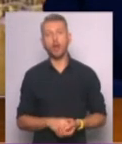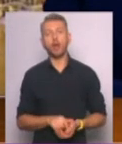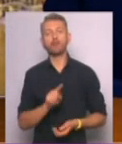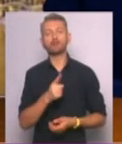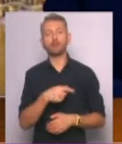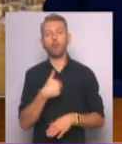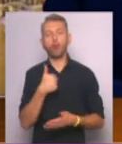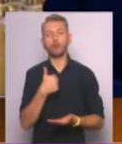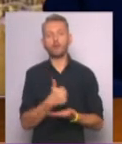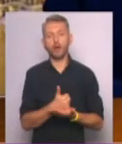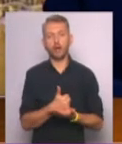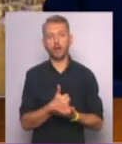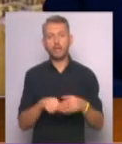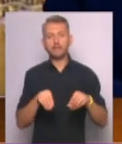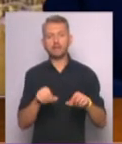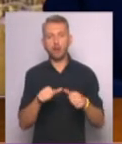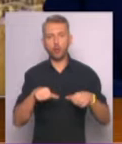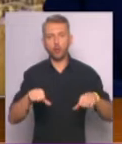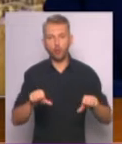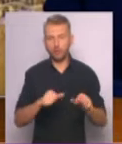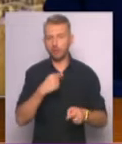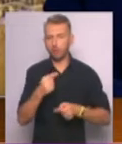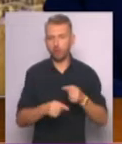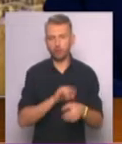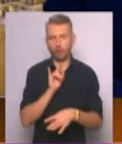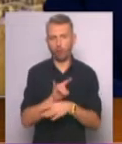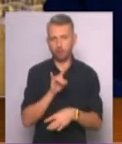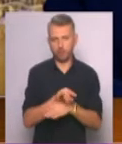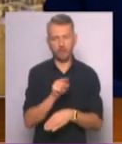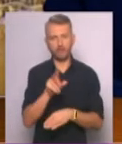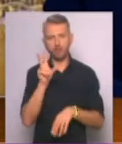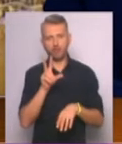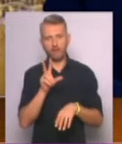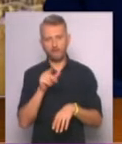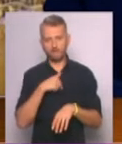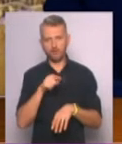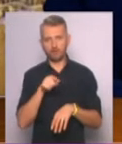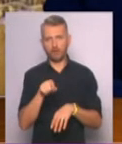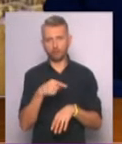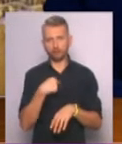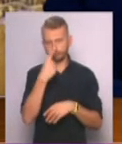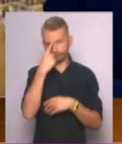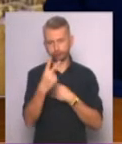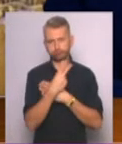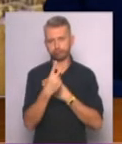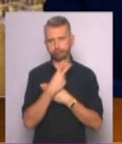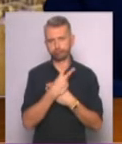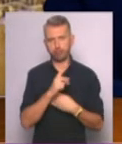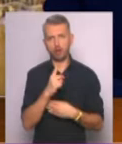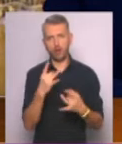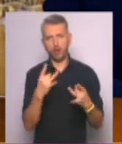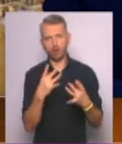голова земельної комісії постійно обманює, він вважає нас за дурнів, що ми розказує,